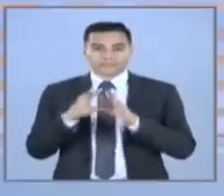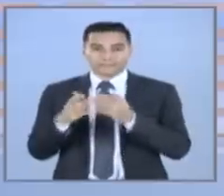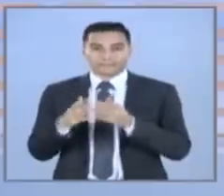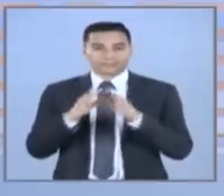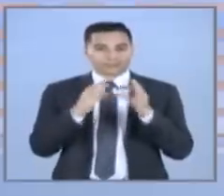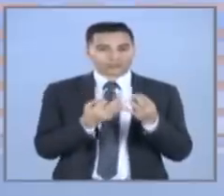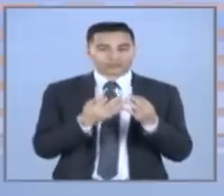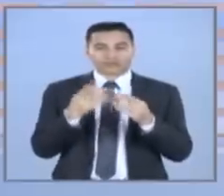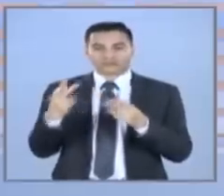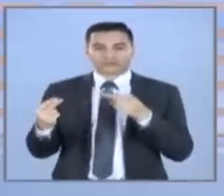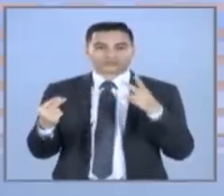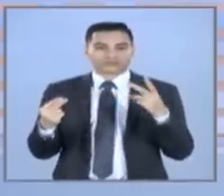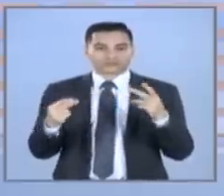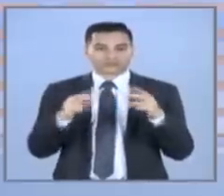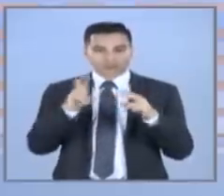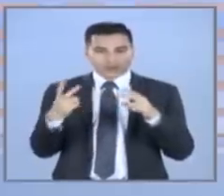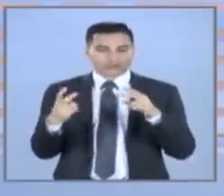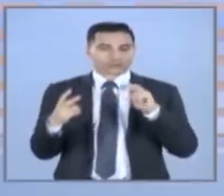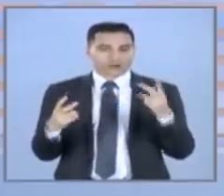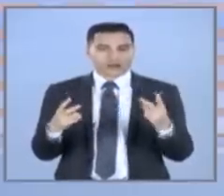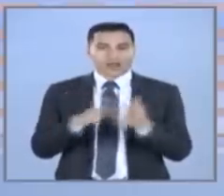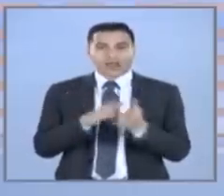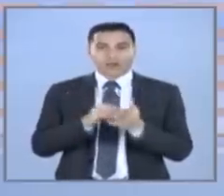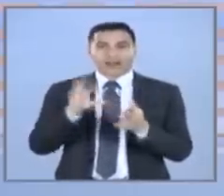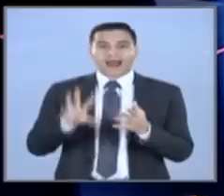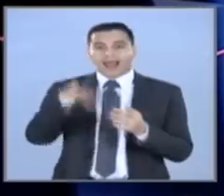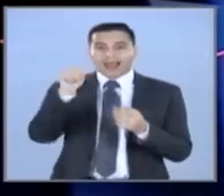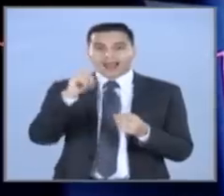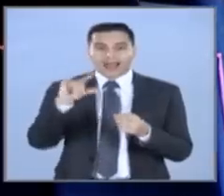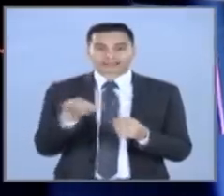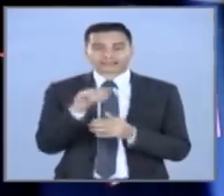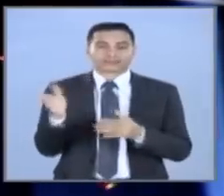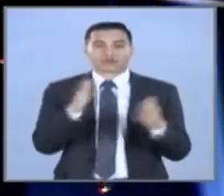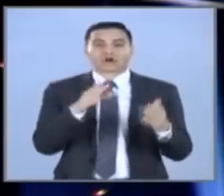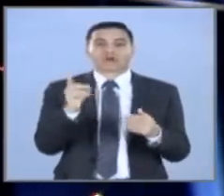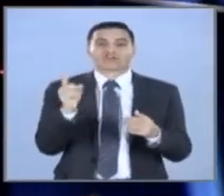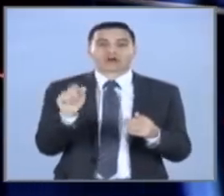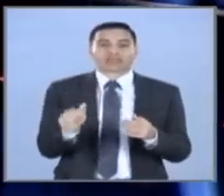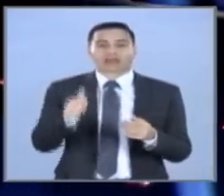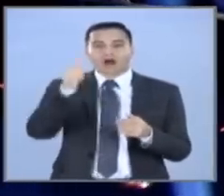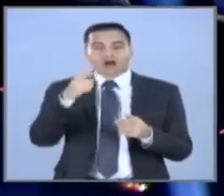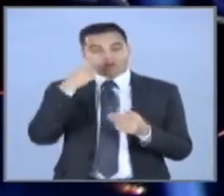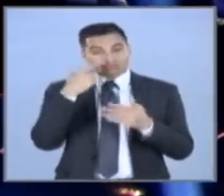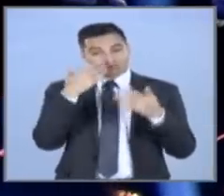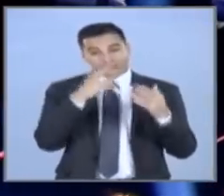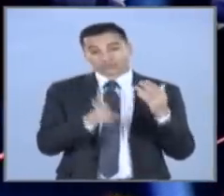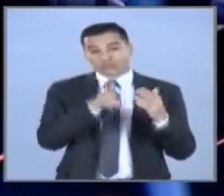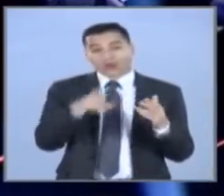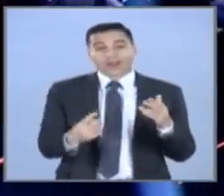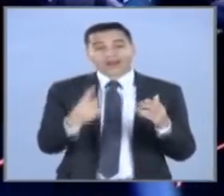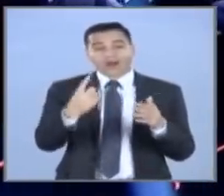سؤالين لكل عائلة، وأول سؤال هادي رضا. اتفضل يا هادي، هنشوف هادي رضا والسؤال